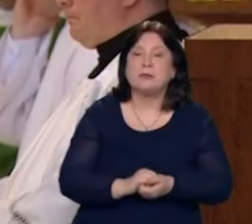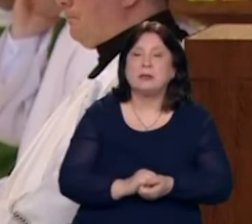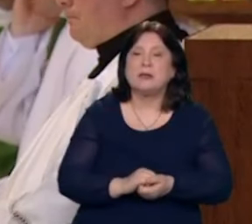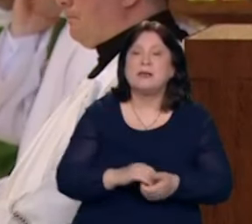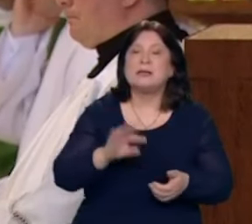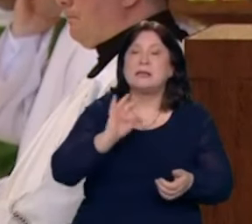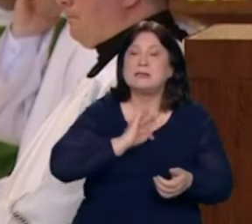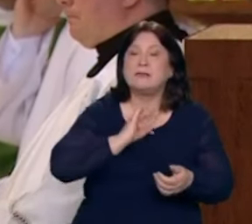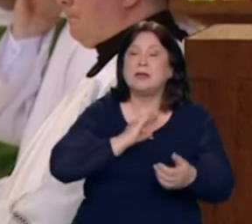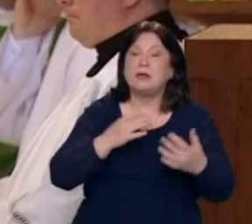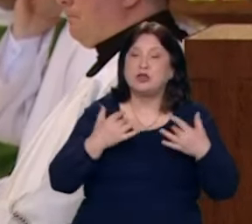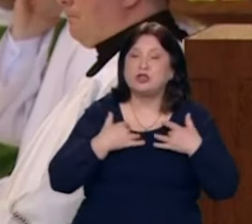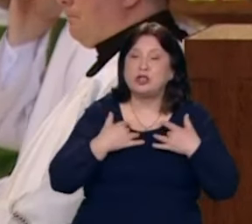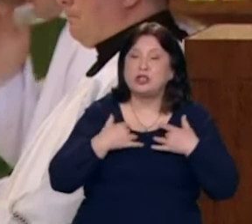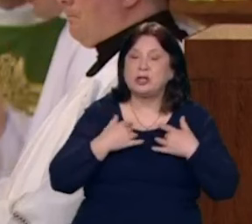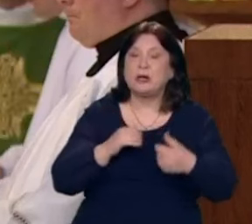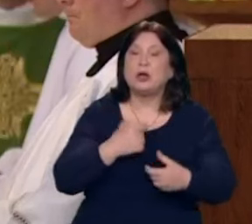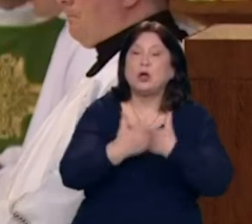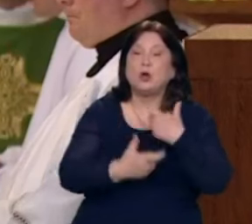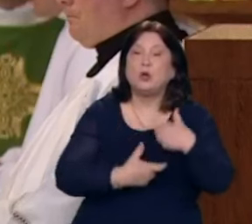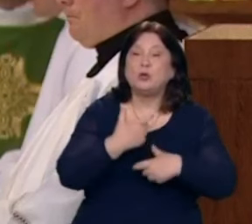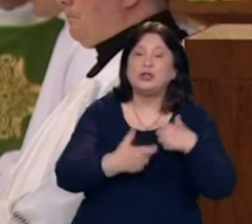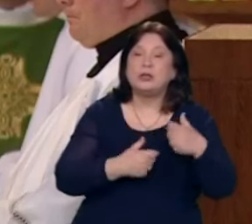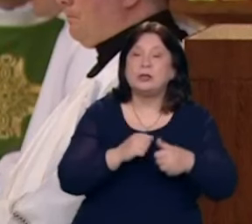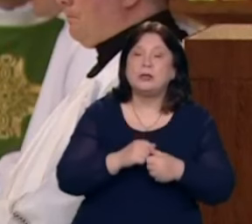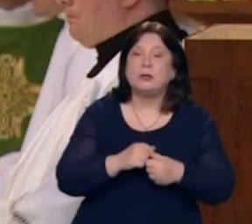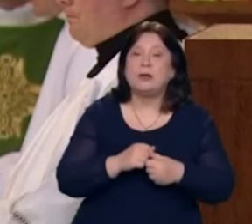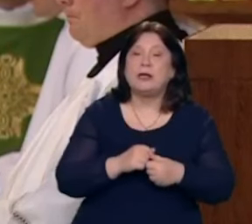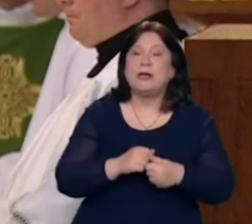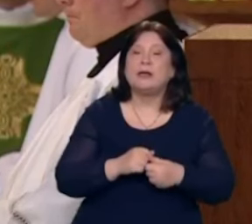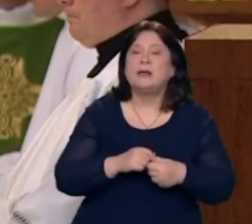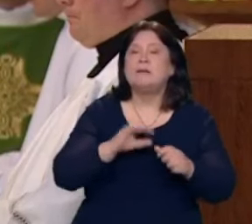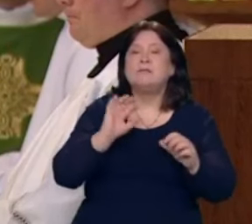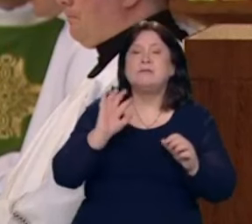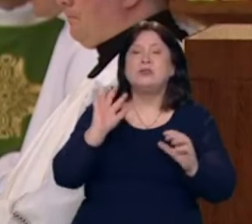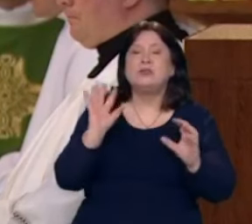swego życia uczynił arcydzieło